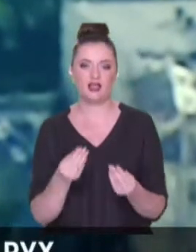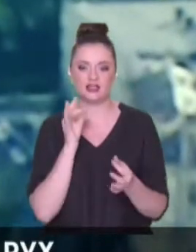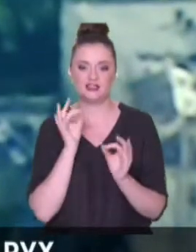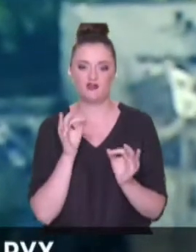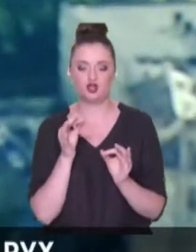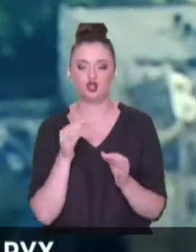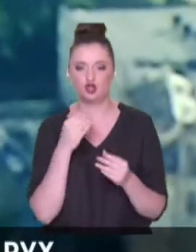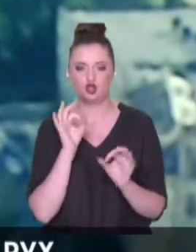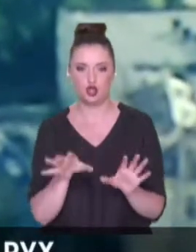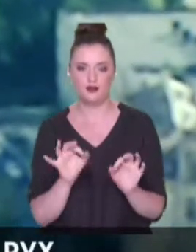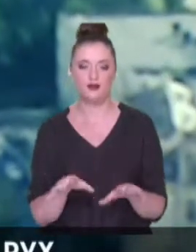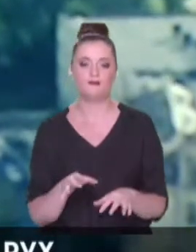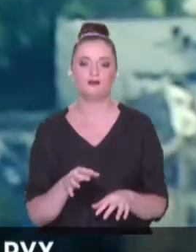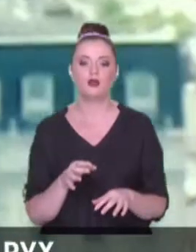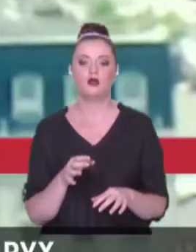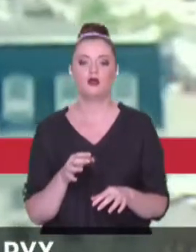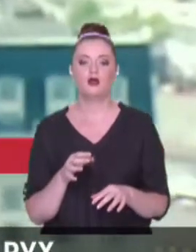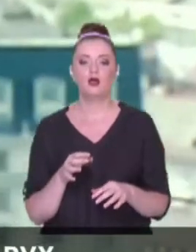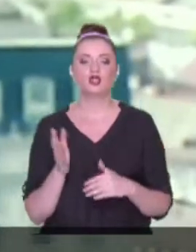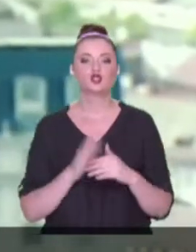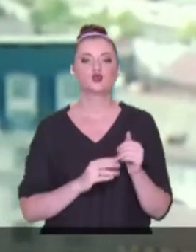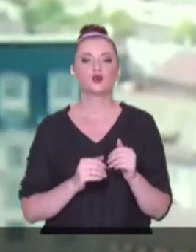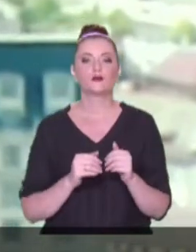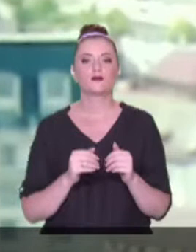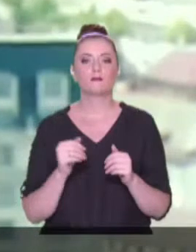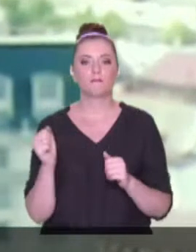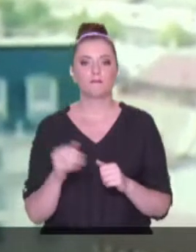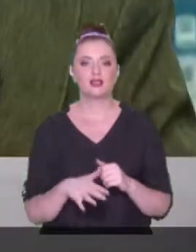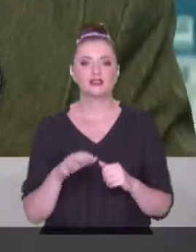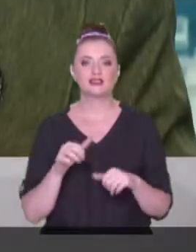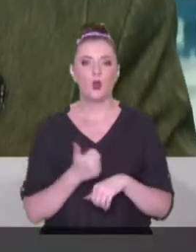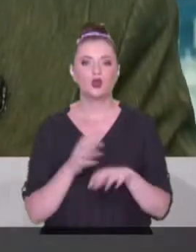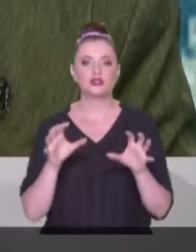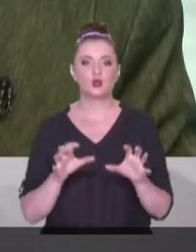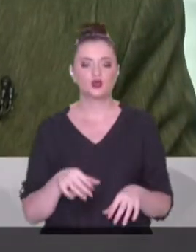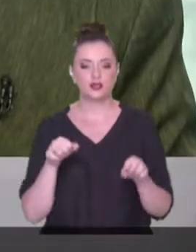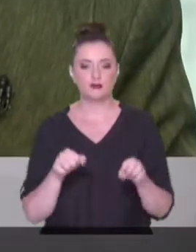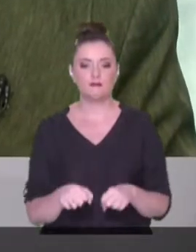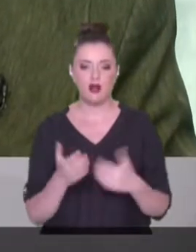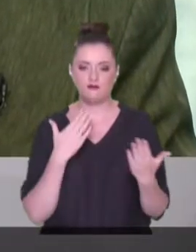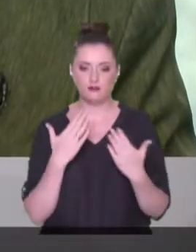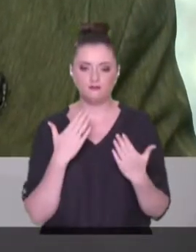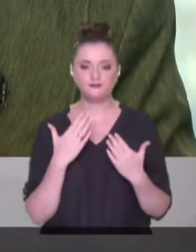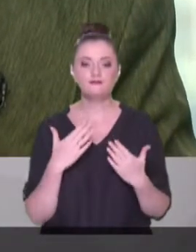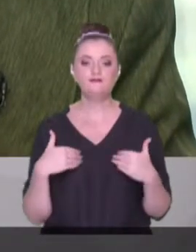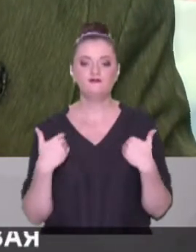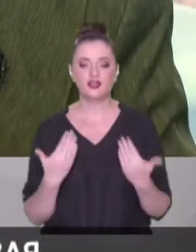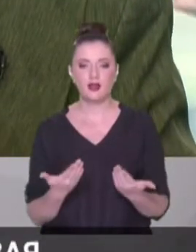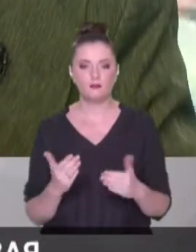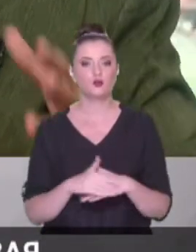Богданом Бондаренко, експертом з конституційного права. Богдане, вітаю вас в Київ-Ньюзрумі. Добрий вечір.